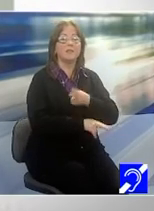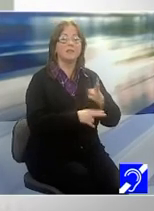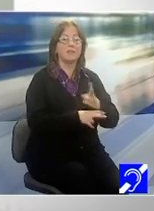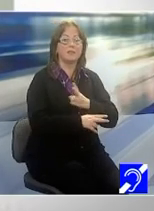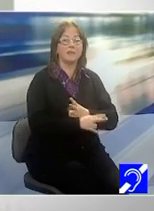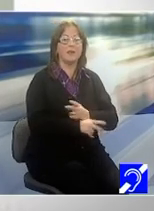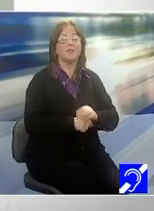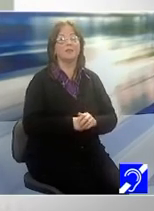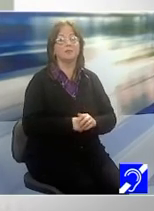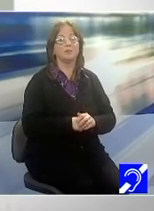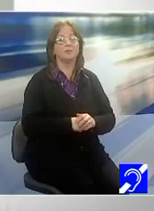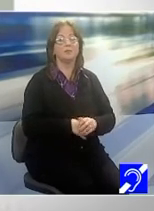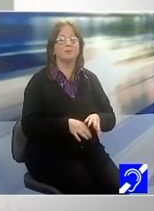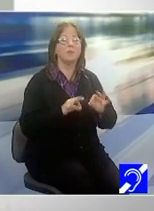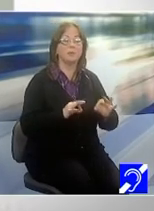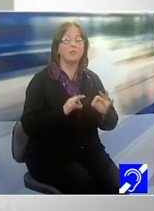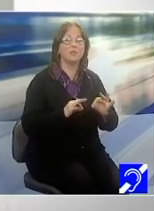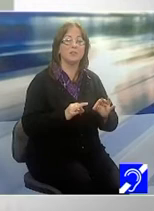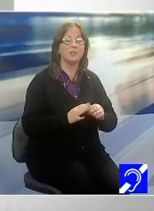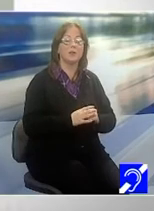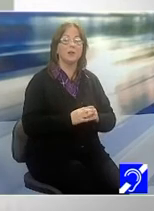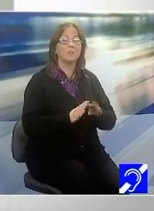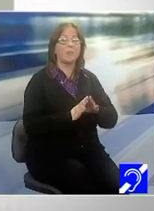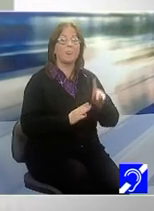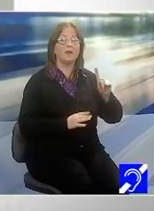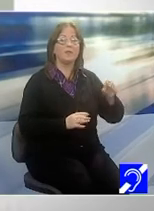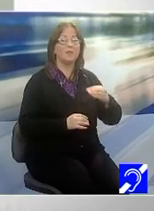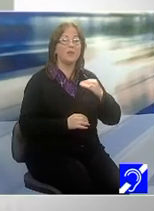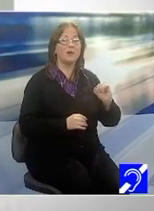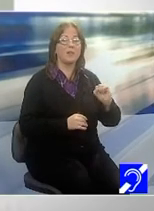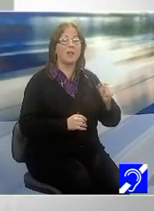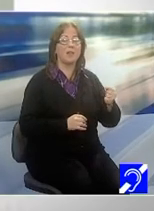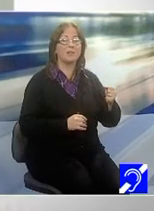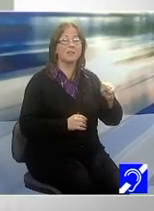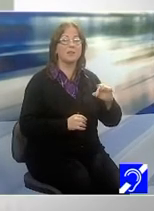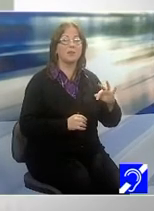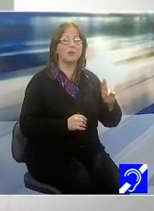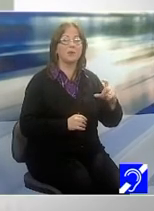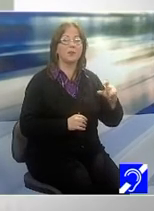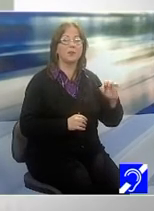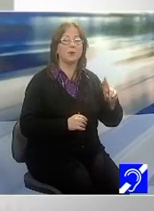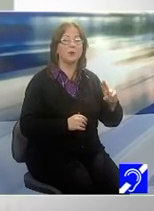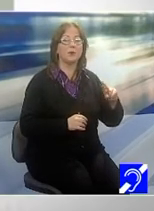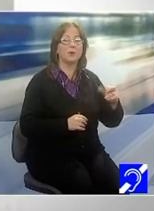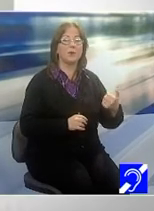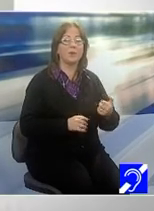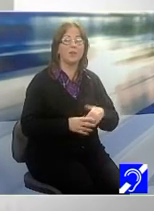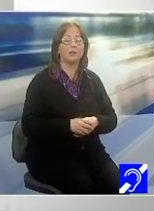de infrastructură, deja se făceau glume pe tronsonul de autostradă. Cred că ar fi